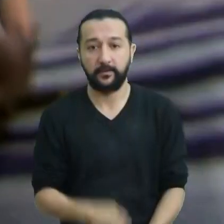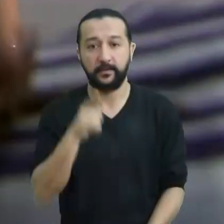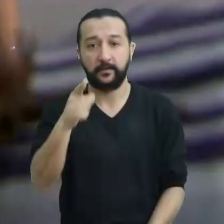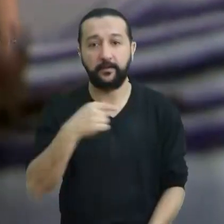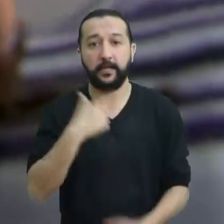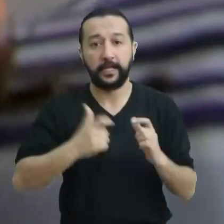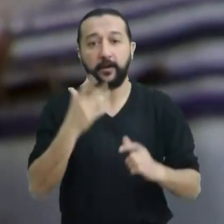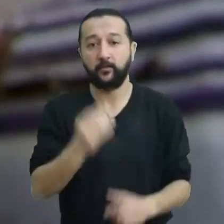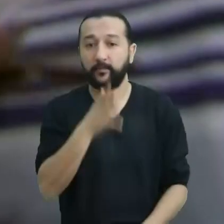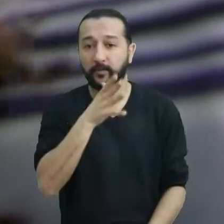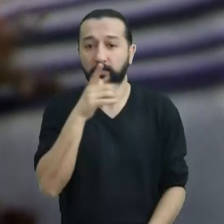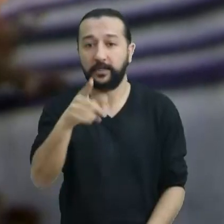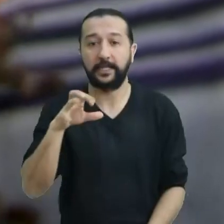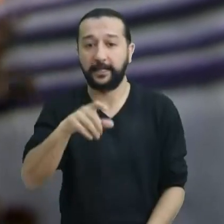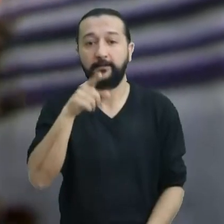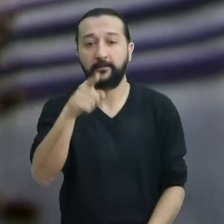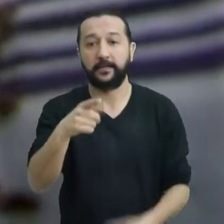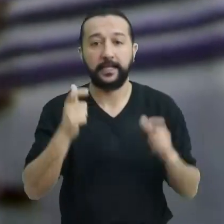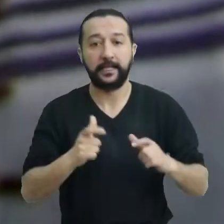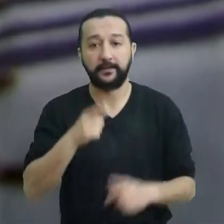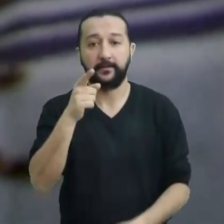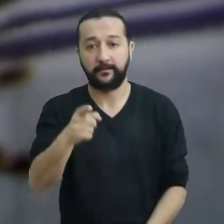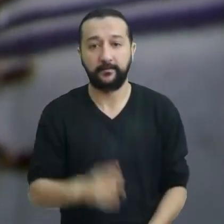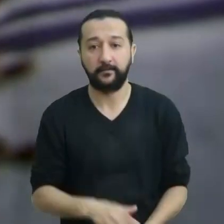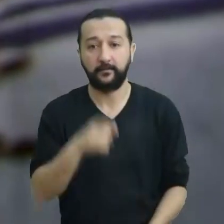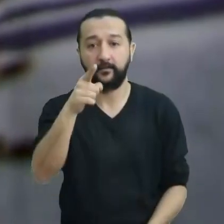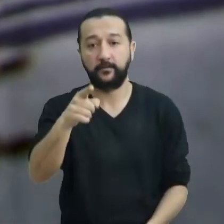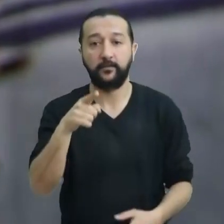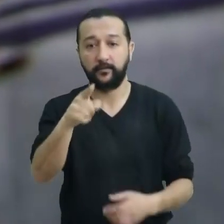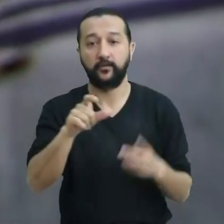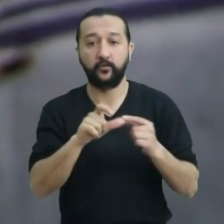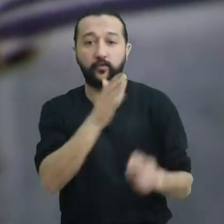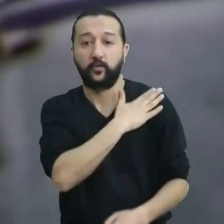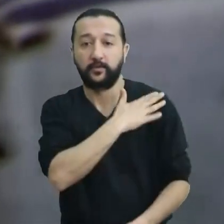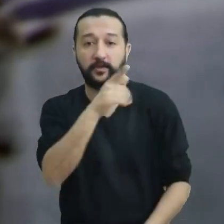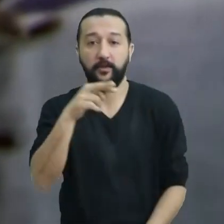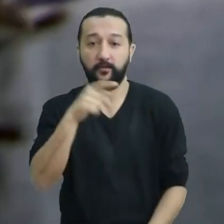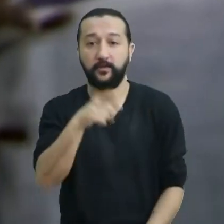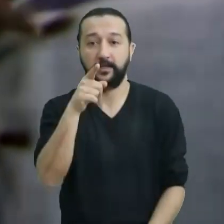Ben galiba nerede olduğunu biliyorum o tarantulanın. Nerede? Orada Şükrü'nün omuzunda